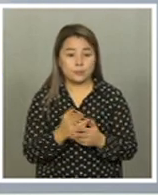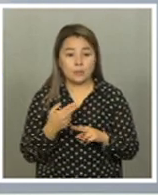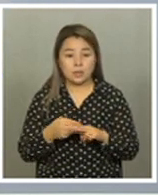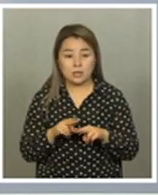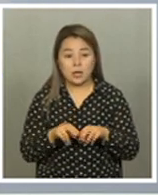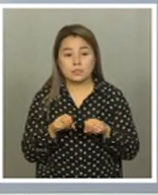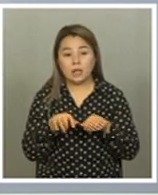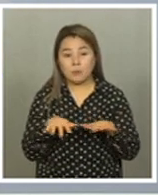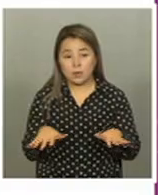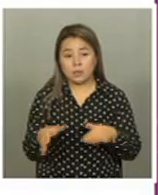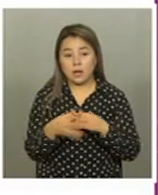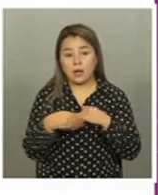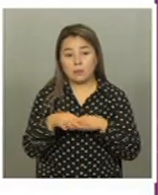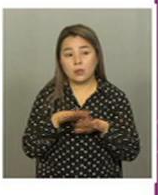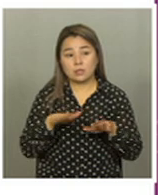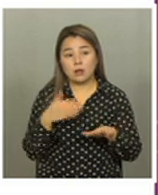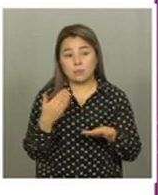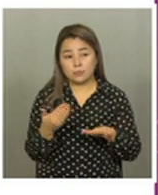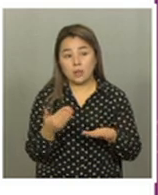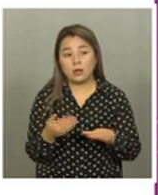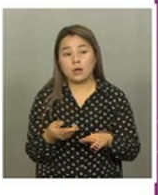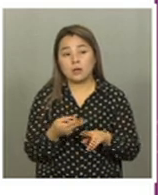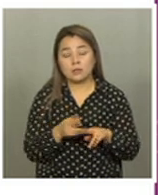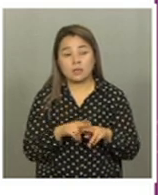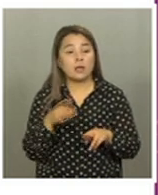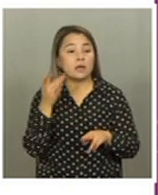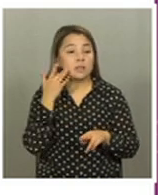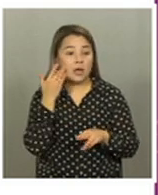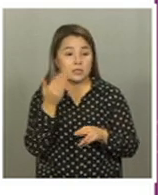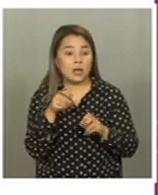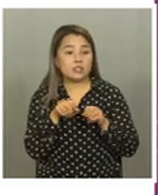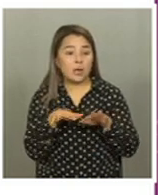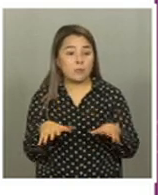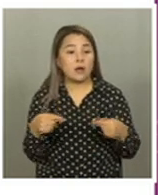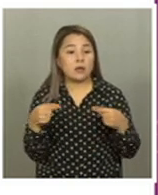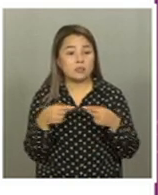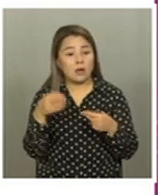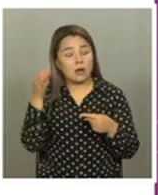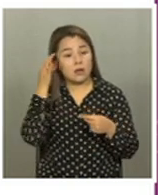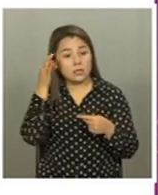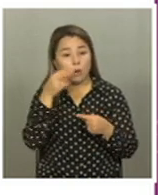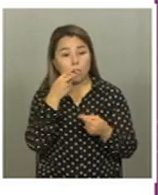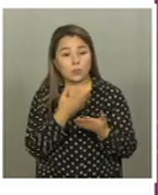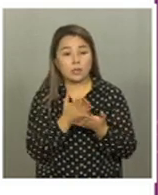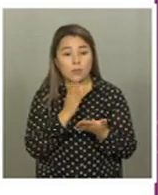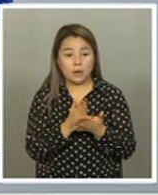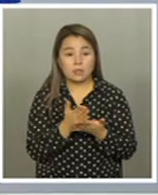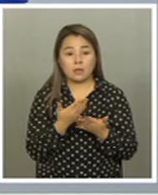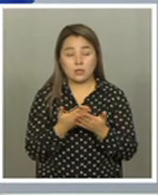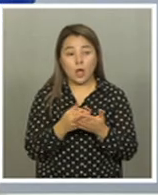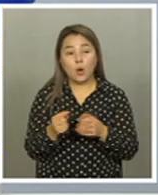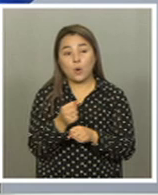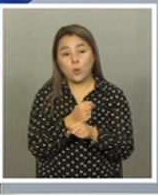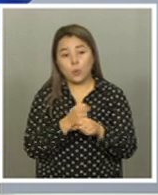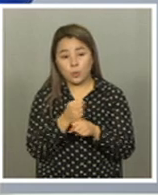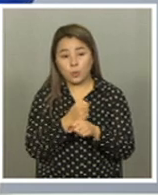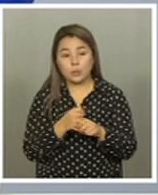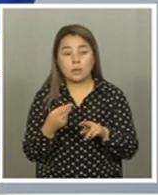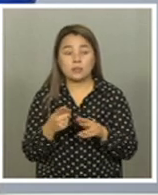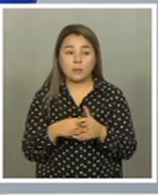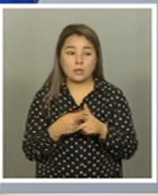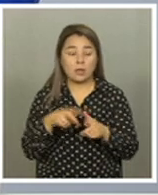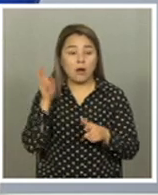Тамыр аймағын біз кәдімгі тамырлардан анық көре аламыз. Олар қоңыр немесе қара